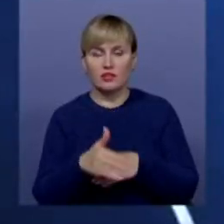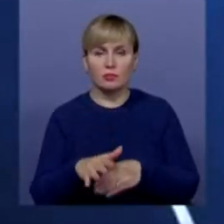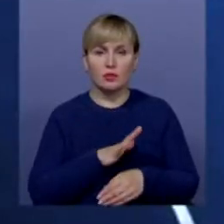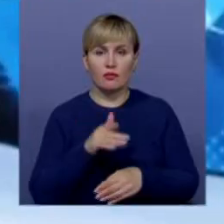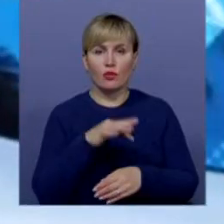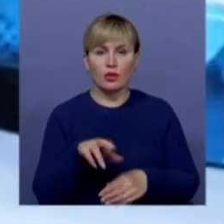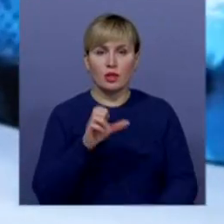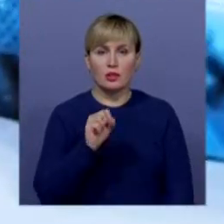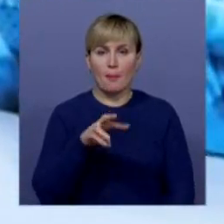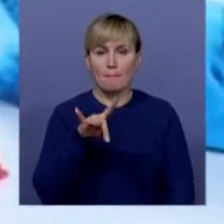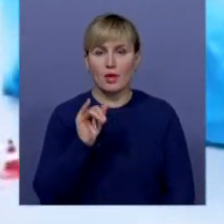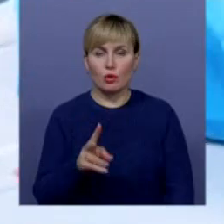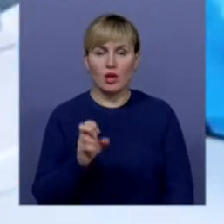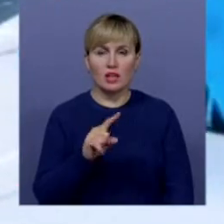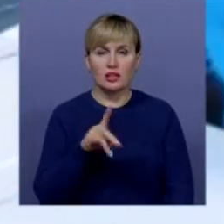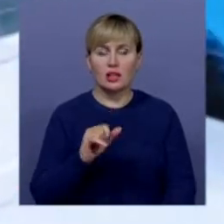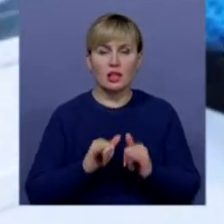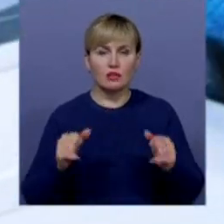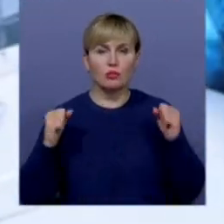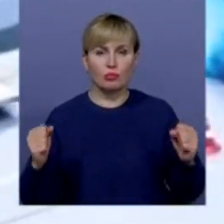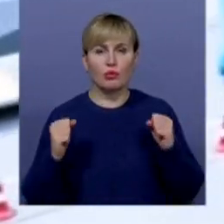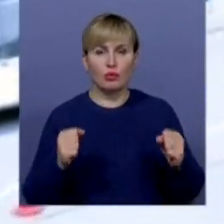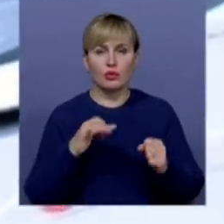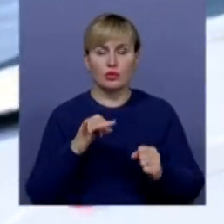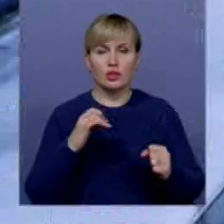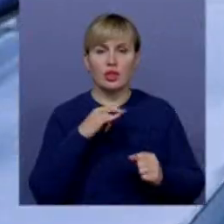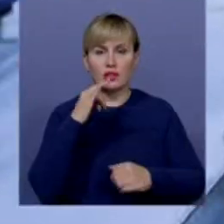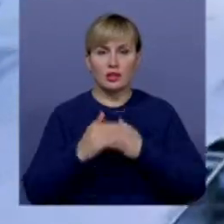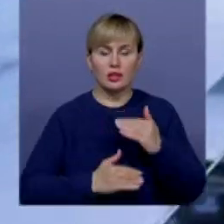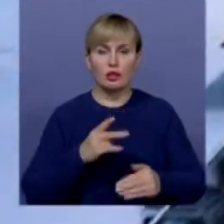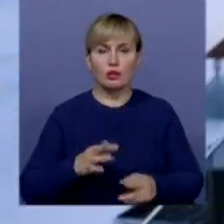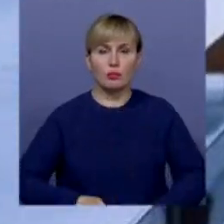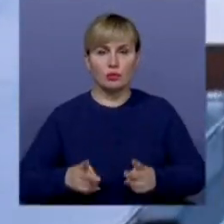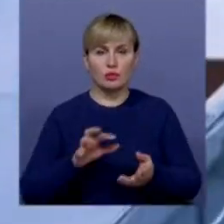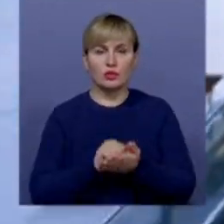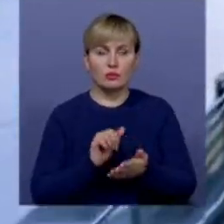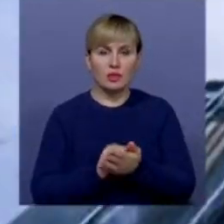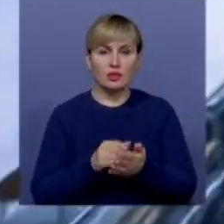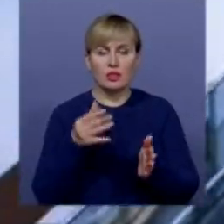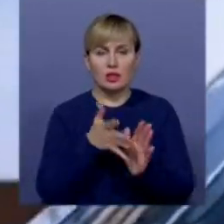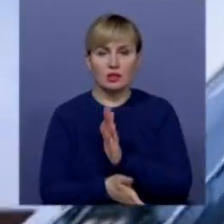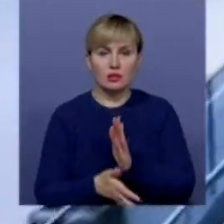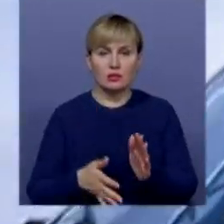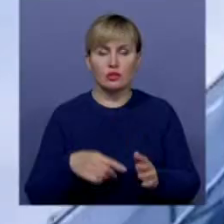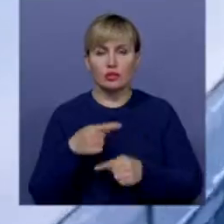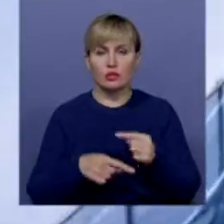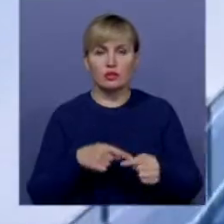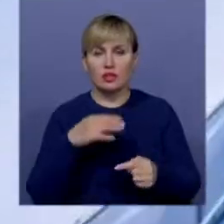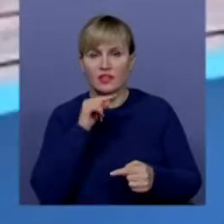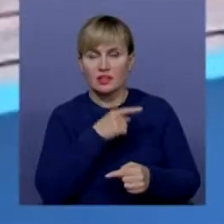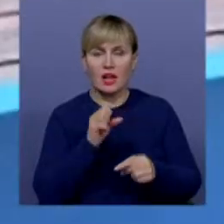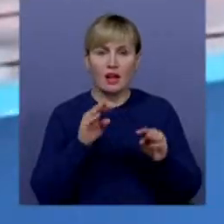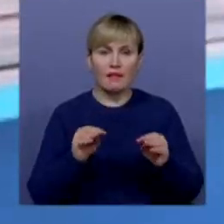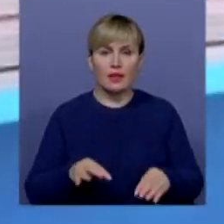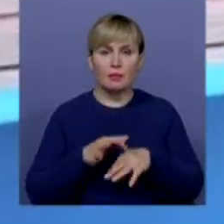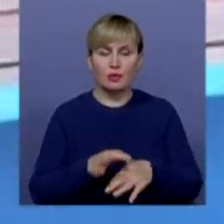фондом «Самрук-Казына» на развитие спорта и продвижение имиджа Казахстана. Однако преступники занимались растратами путем подписания фиктивных актов на